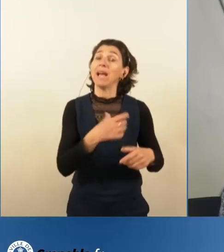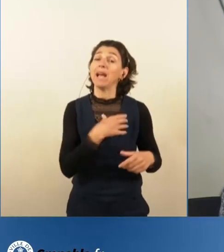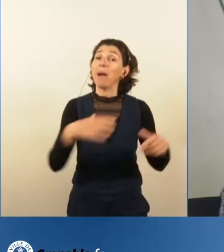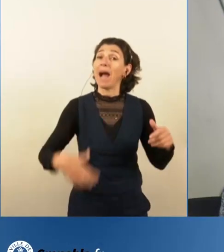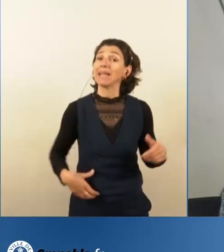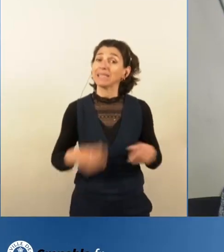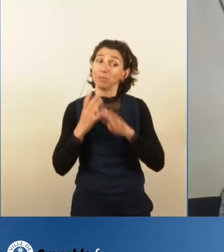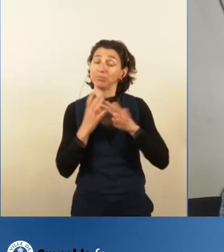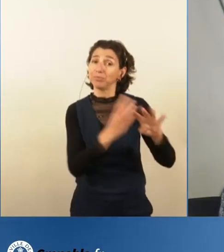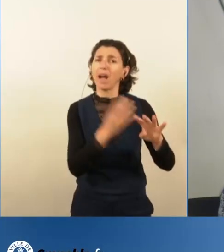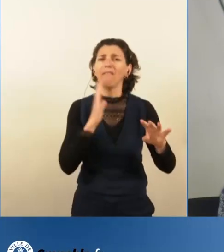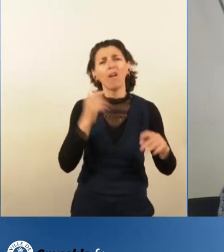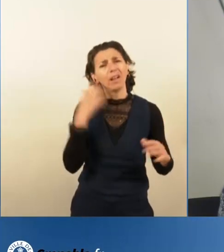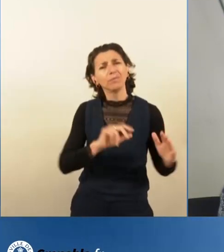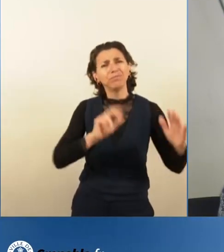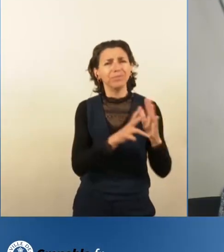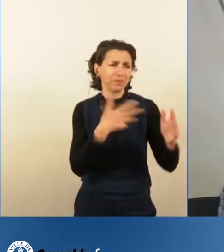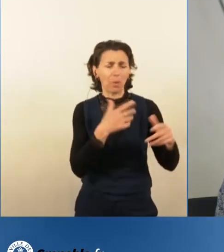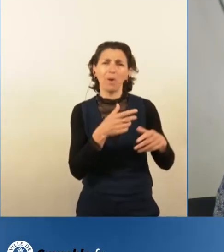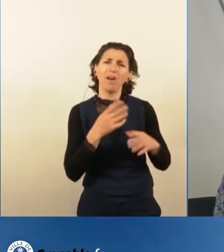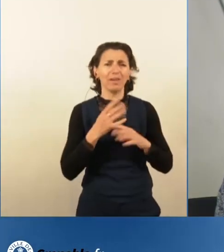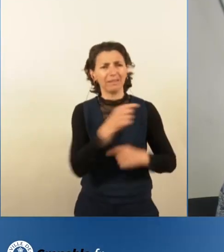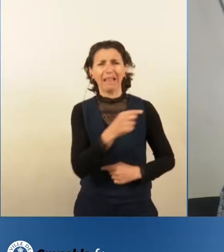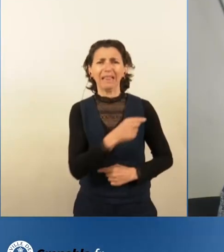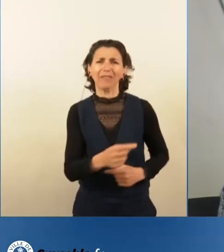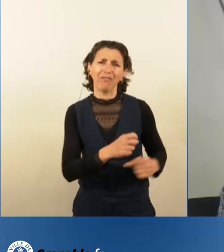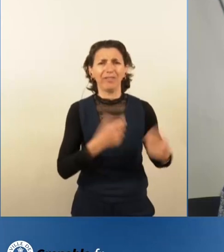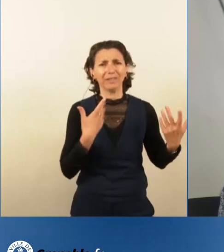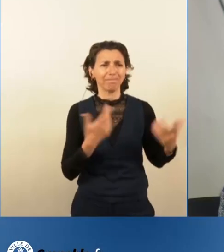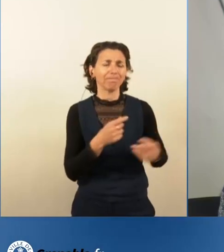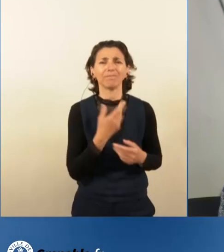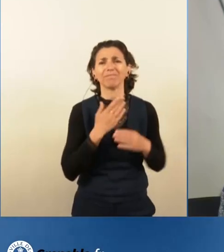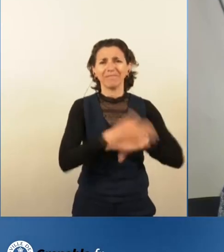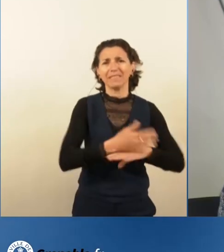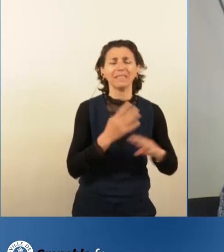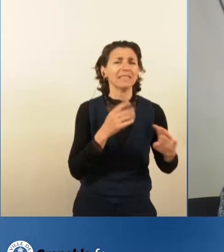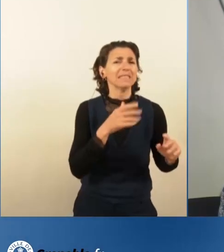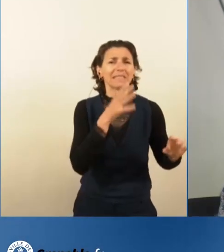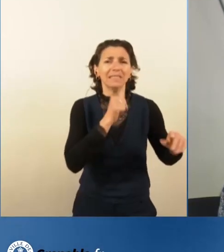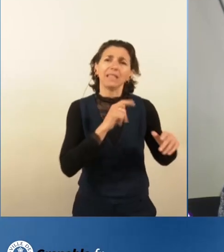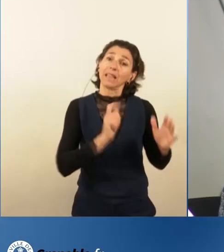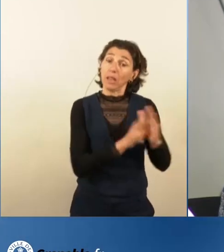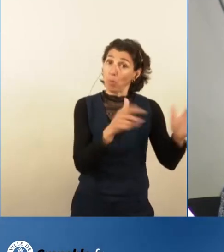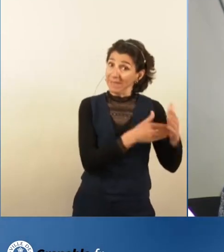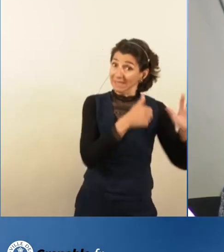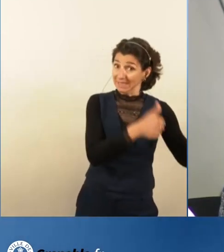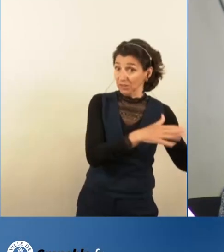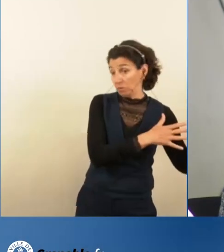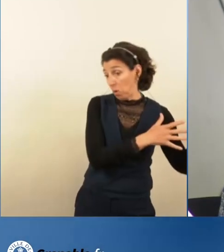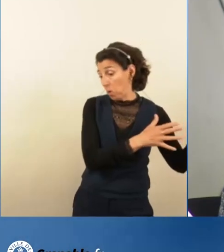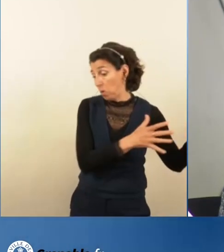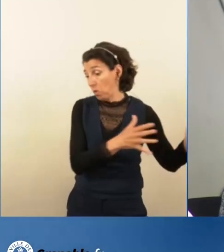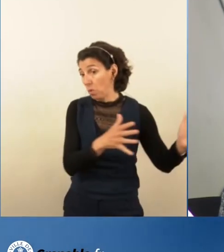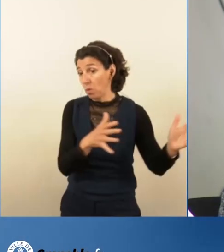que l'hôtel de ville était un avis défavorable depuis 2006 et donc c'est suite à un travail continu engagé depuis 2014 sous la conduite